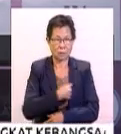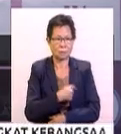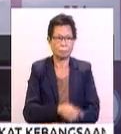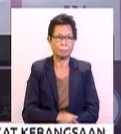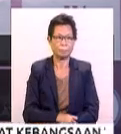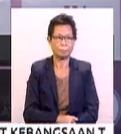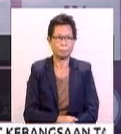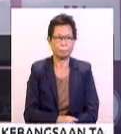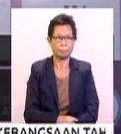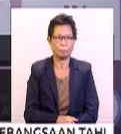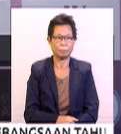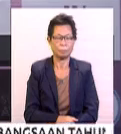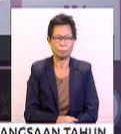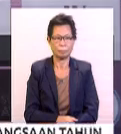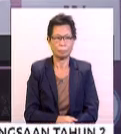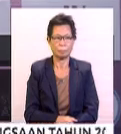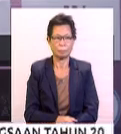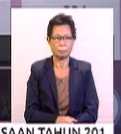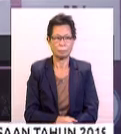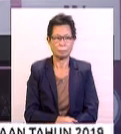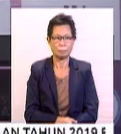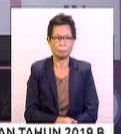This thing is good,